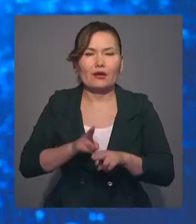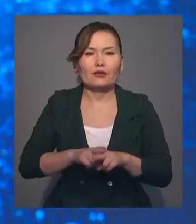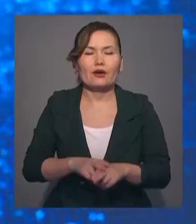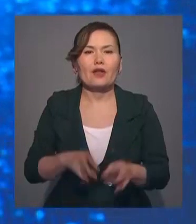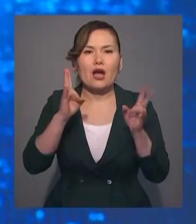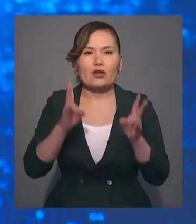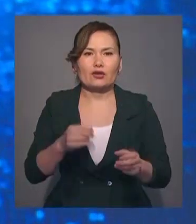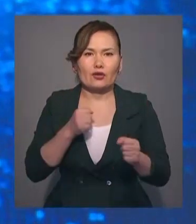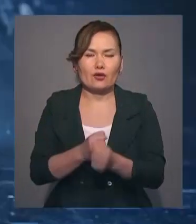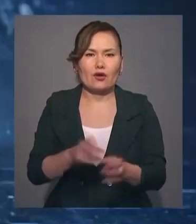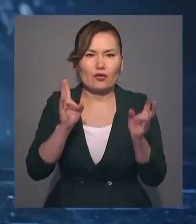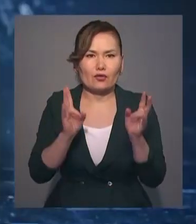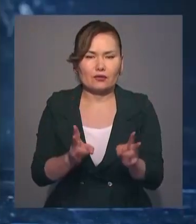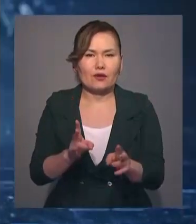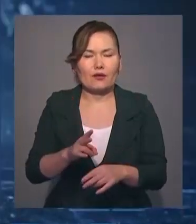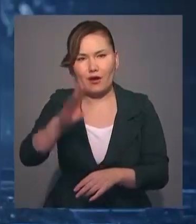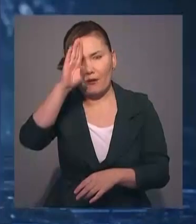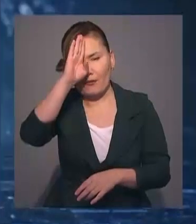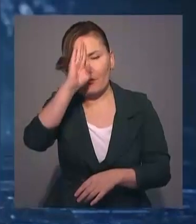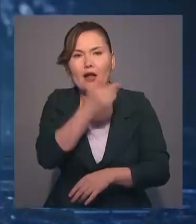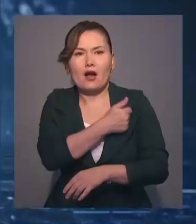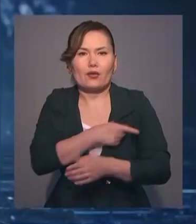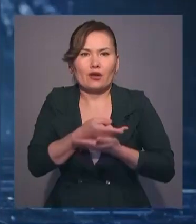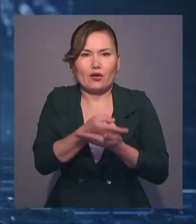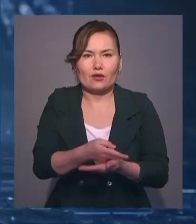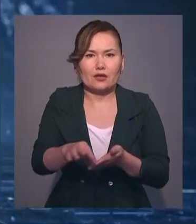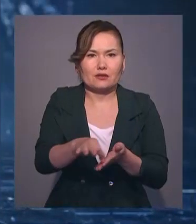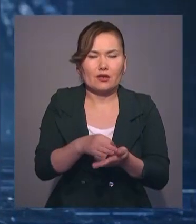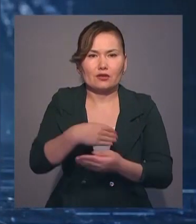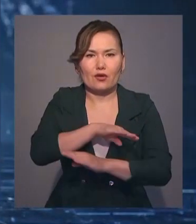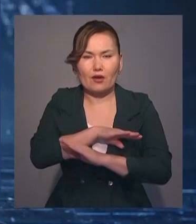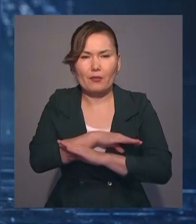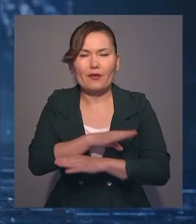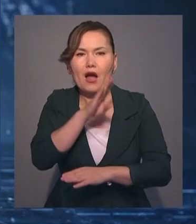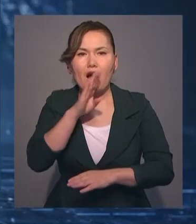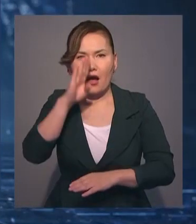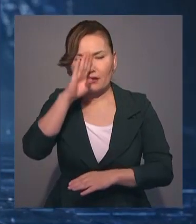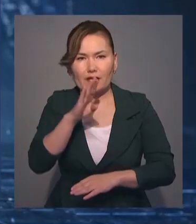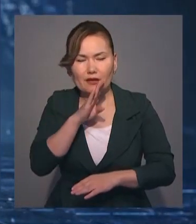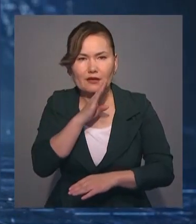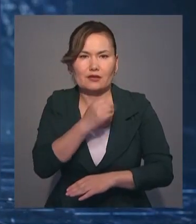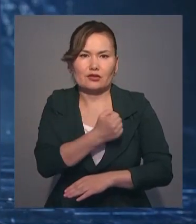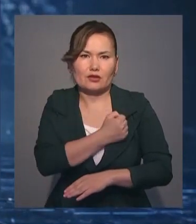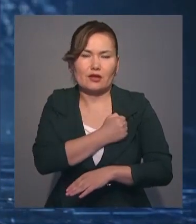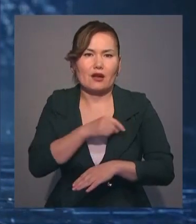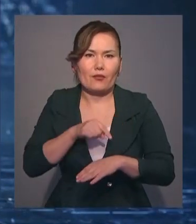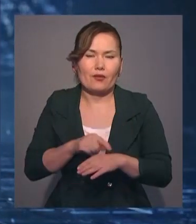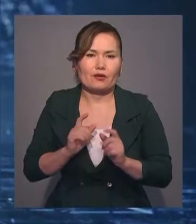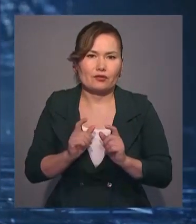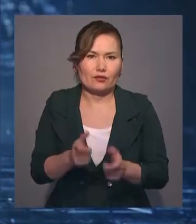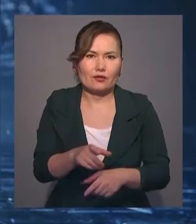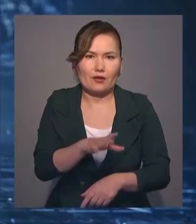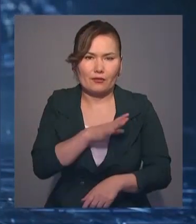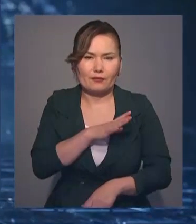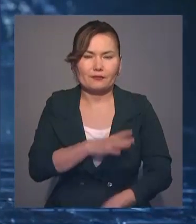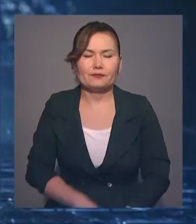арыстық бала Елорда ауруханасында қайтыс болды. Ата-анасымен туған туыстарына көңіл айтамын. Иманды болсын делінген президенттің